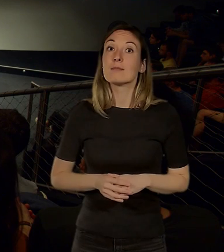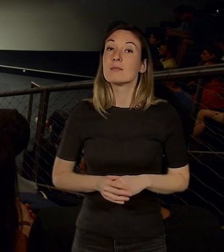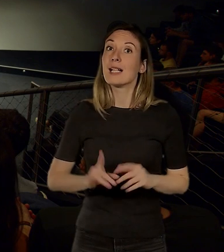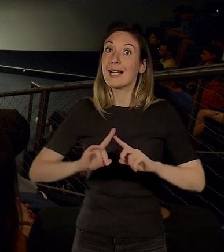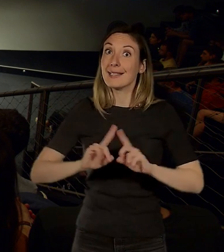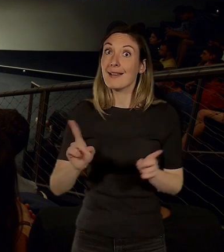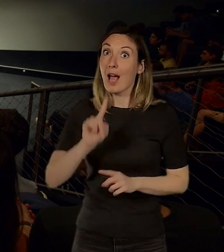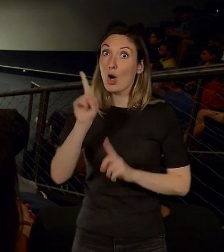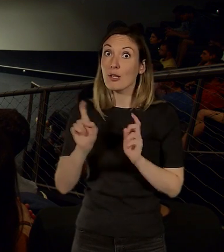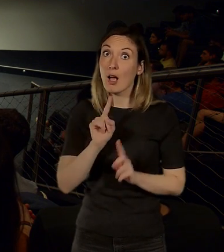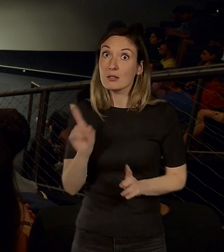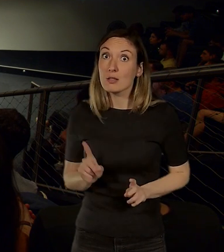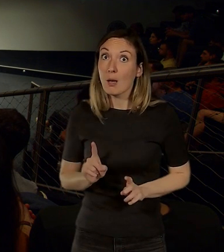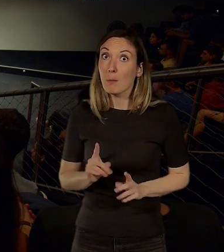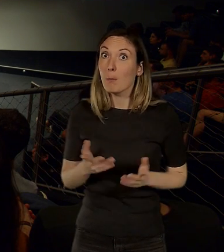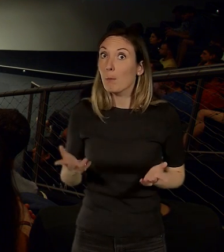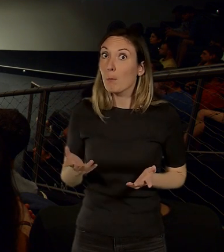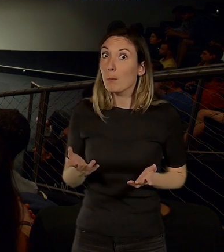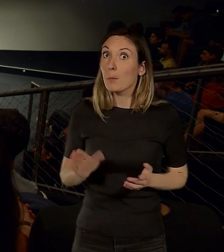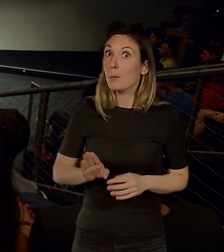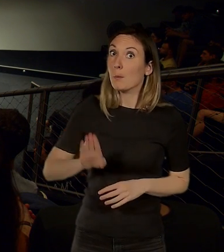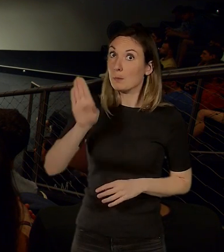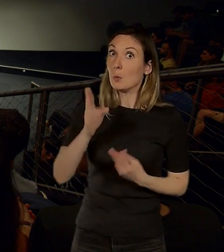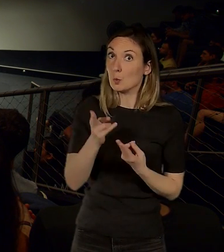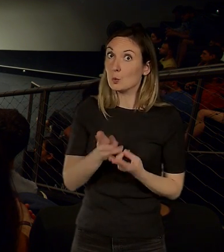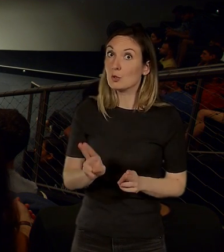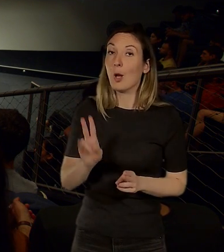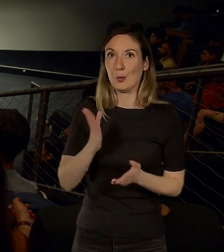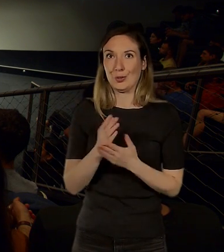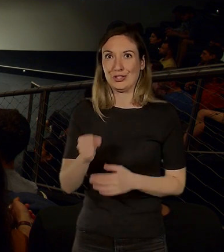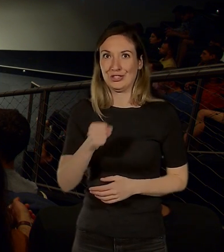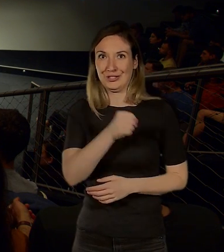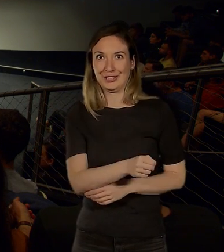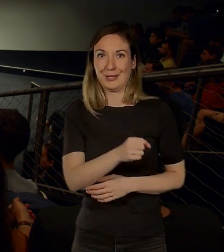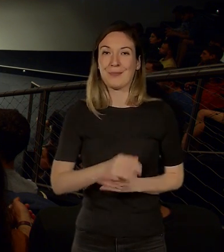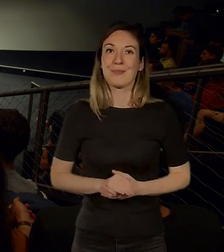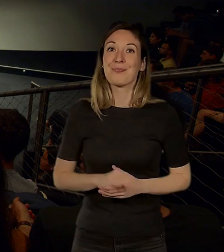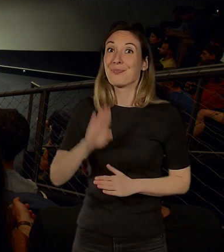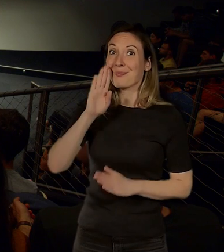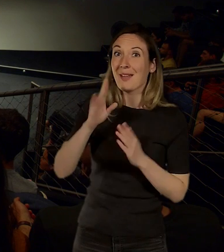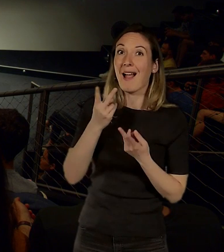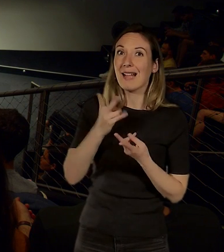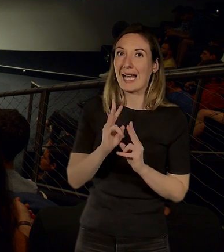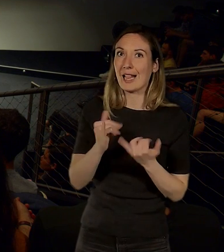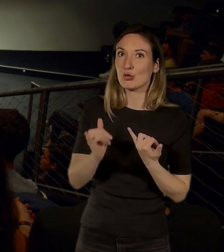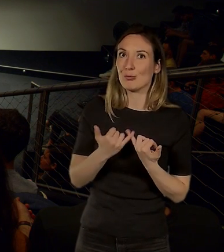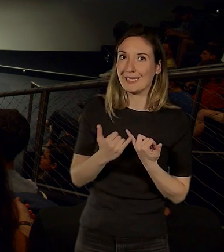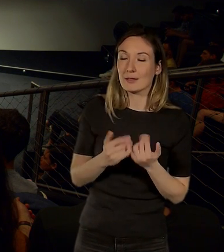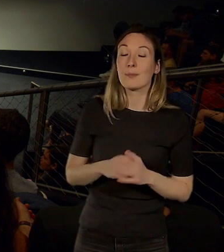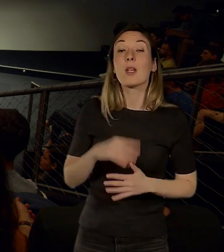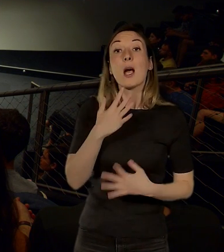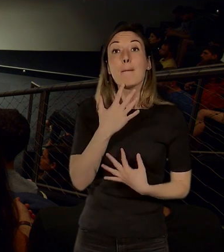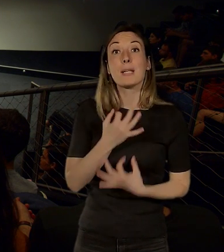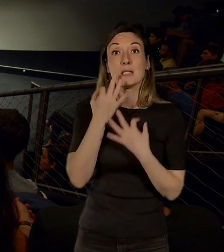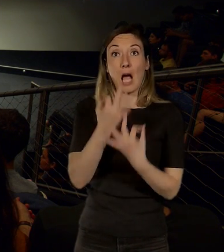přihlašte i během odpovídání toho dotazu a už vám putuje mikrofon. Prosím, máte slovo. Dobrý den, Karel Šmit. Já bych se chtěl zeptat, když jste mluvil o